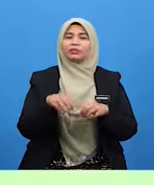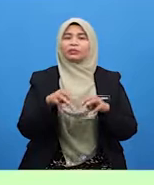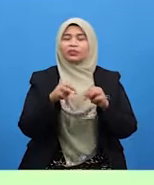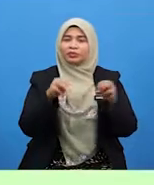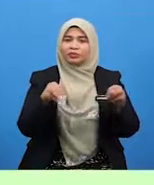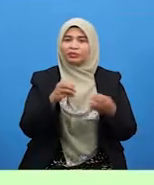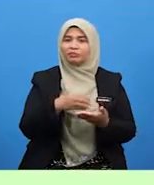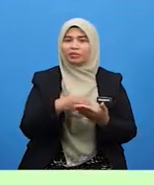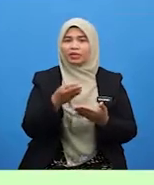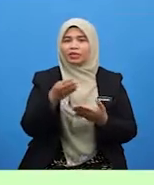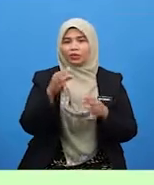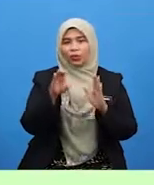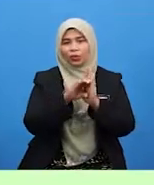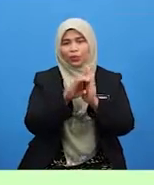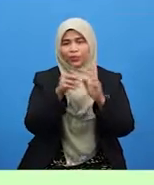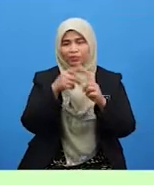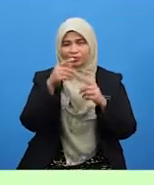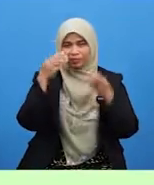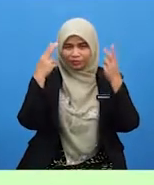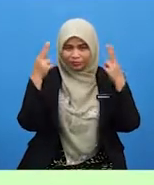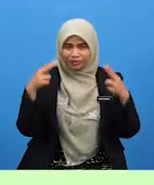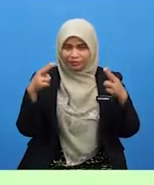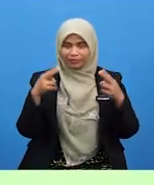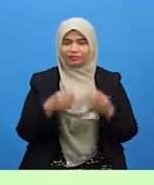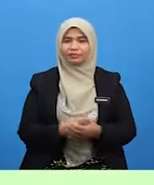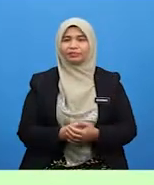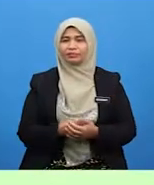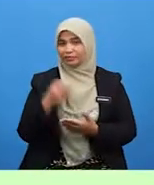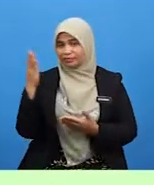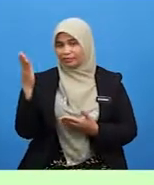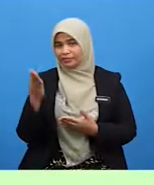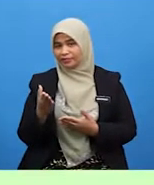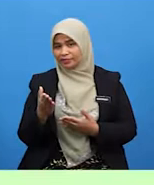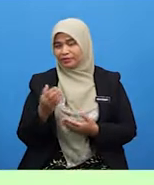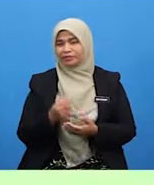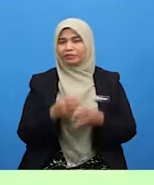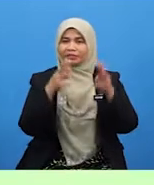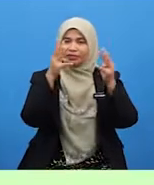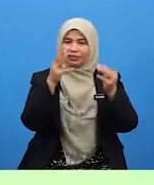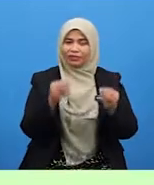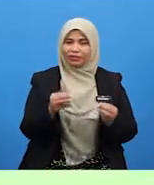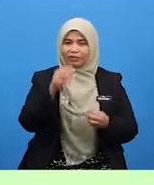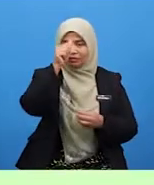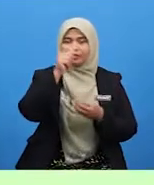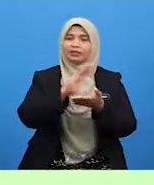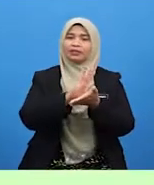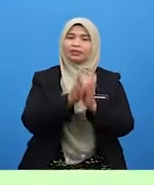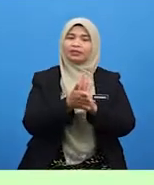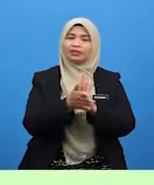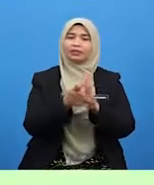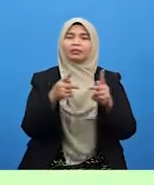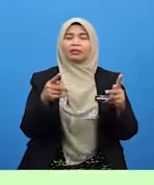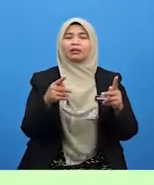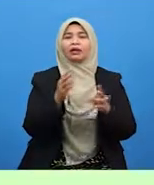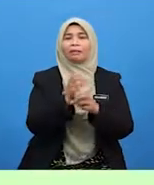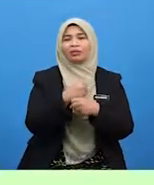ustaz? Ya, betul tu. Manusia Allah jadikan manusia pelbagai bentuk